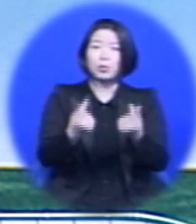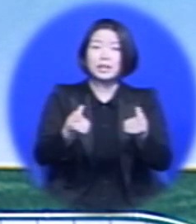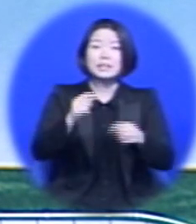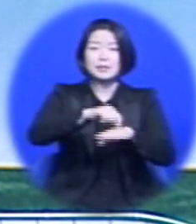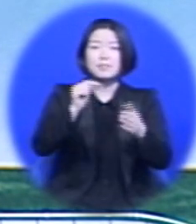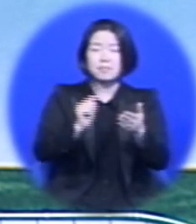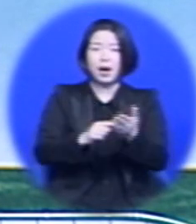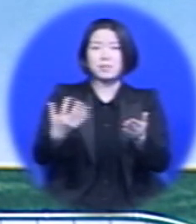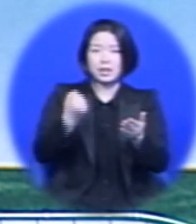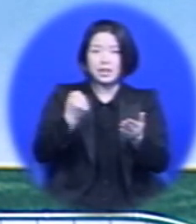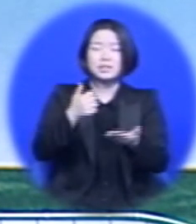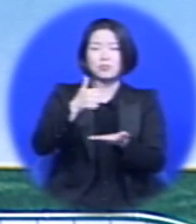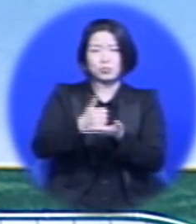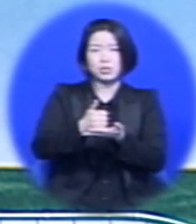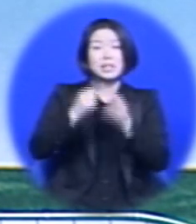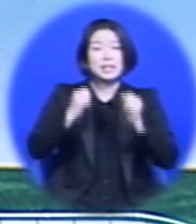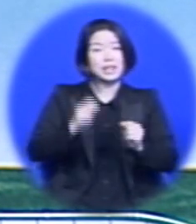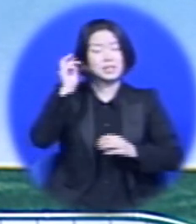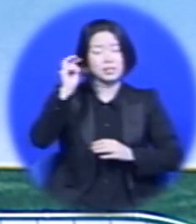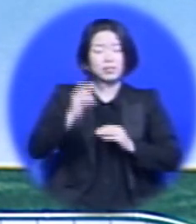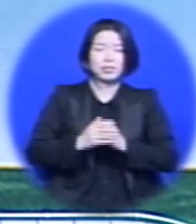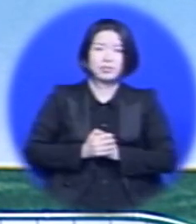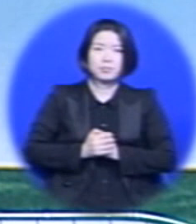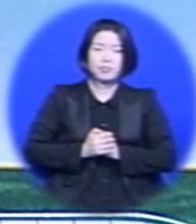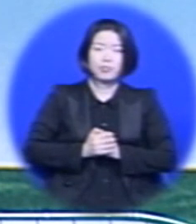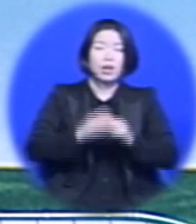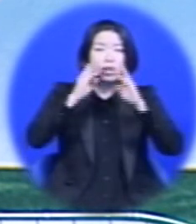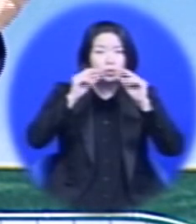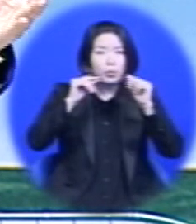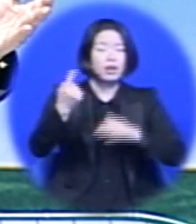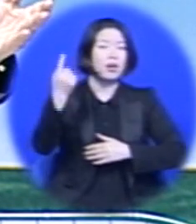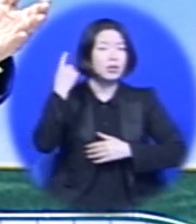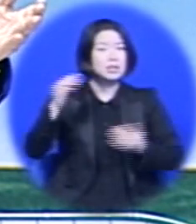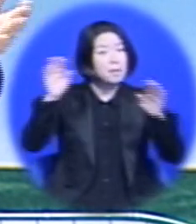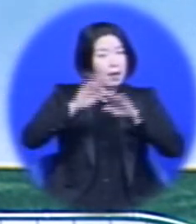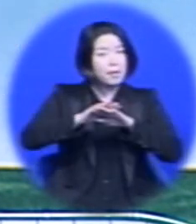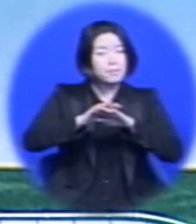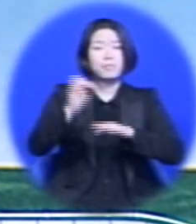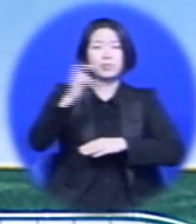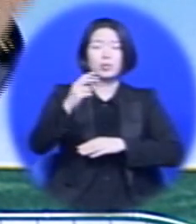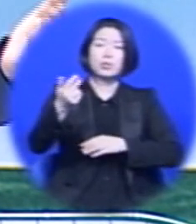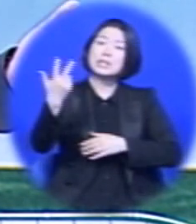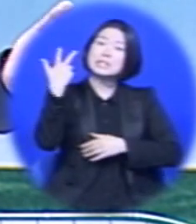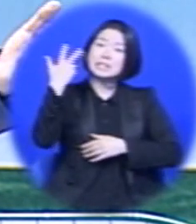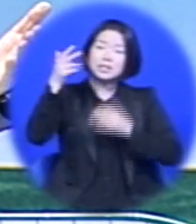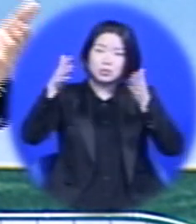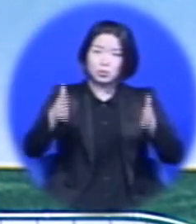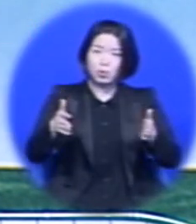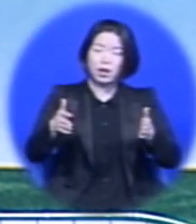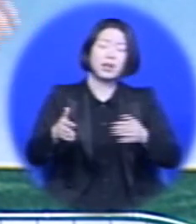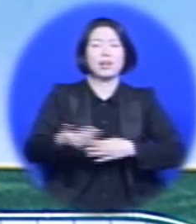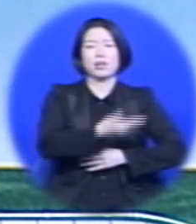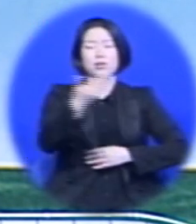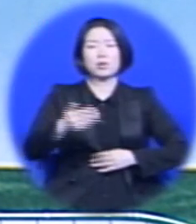심정을 가지고 계신 분들이 있으실 겁니다 토요일 어제 저녁에 또 지난 주간에